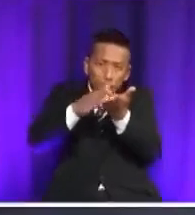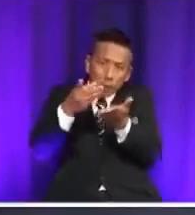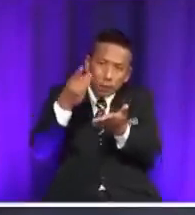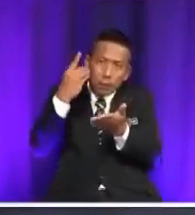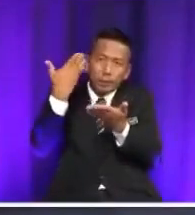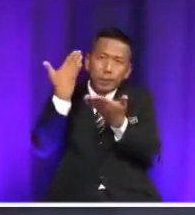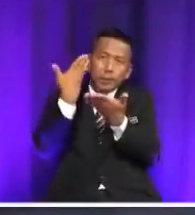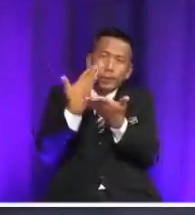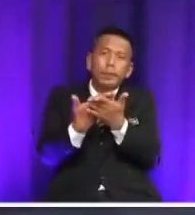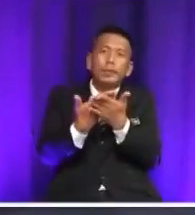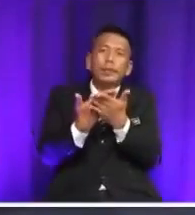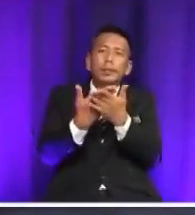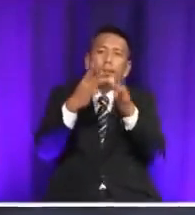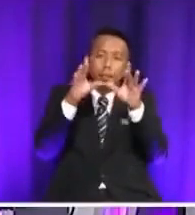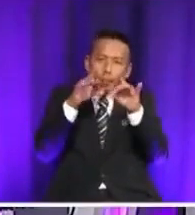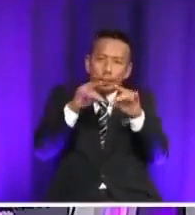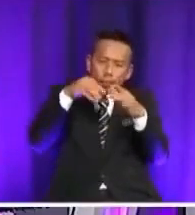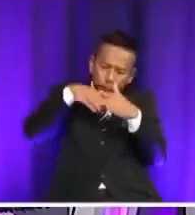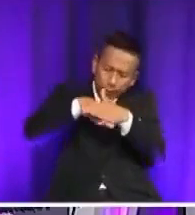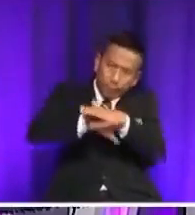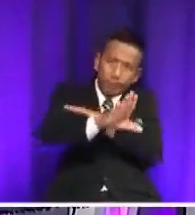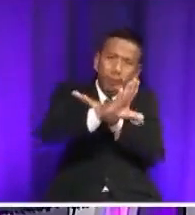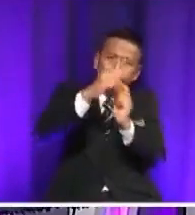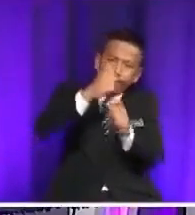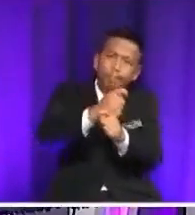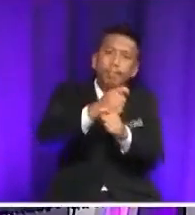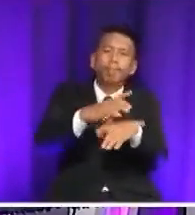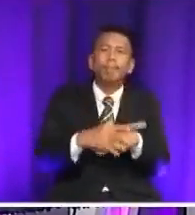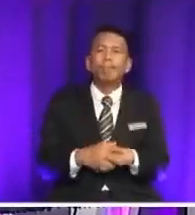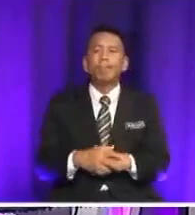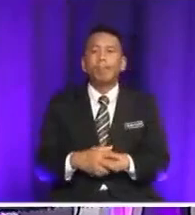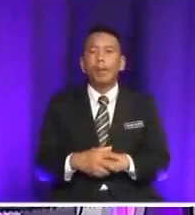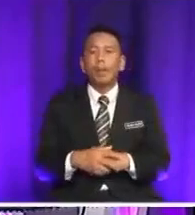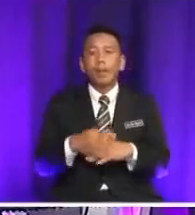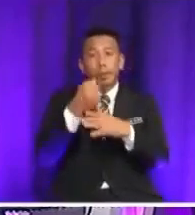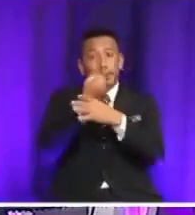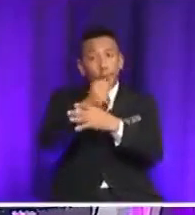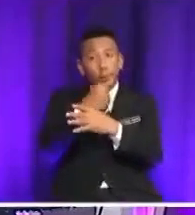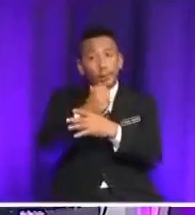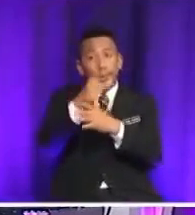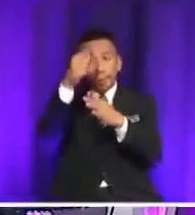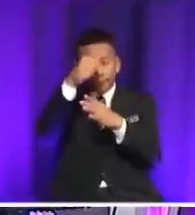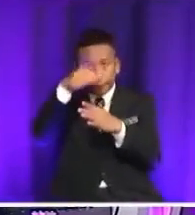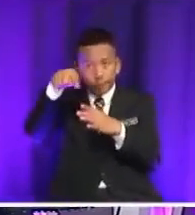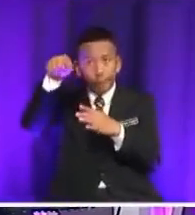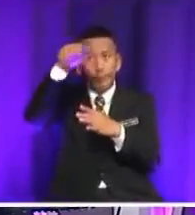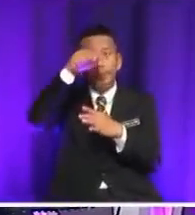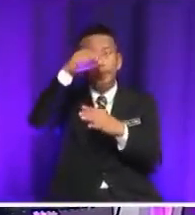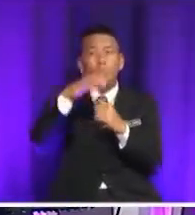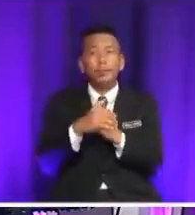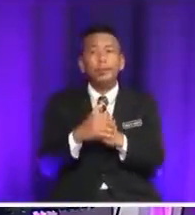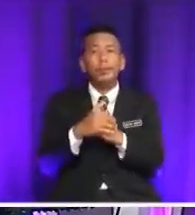sampai di dekat dia beli masuk ke dalam tuh Oke sementara itu yang bulat nih pula